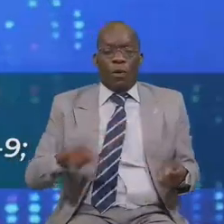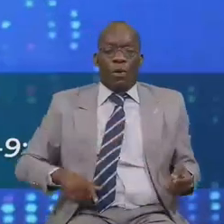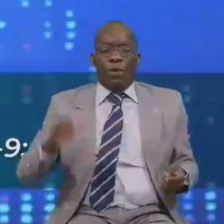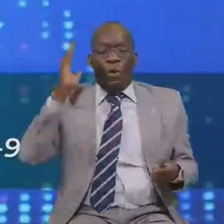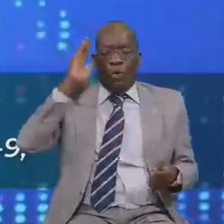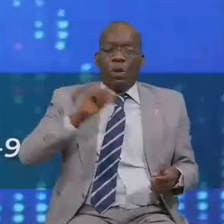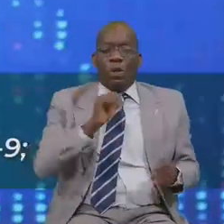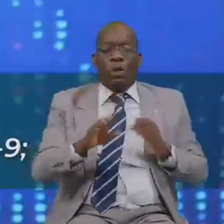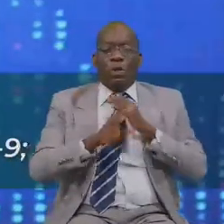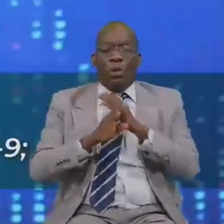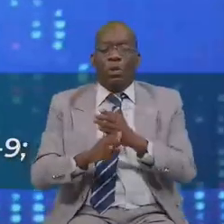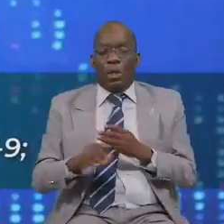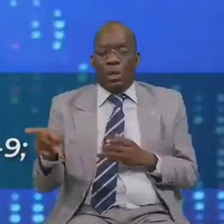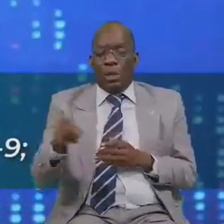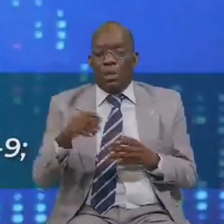morts. Verset 16.